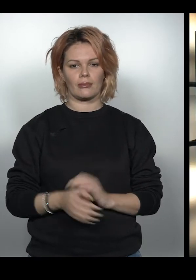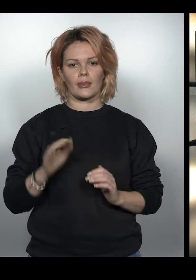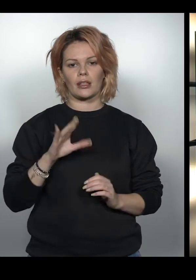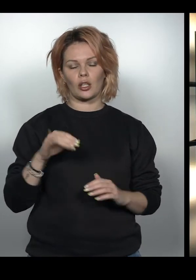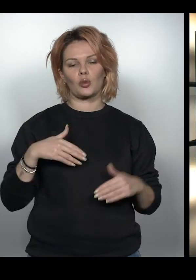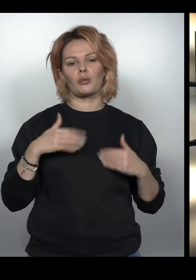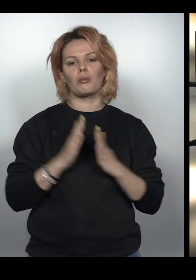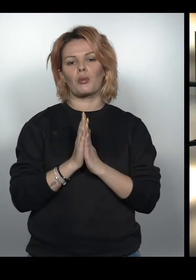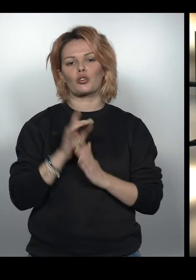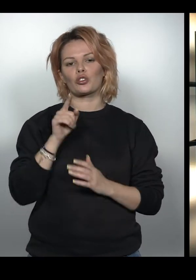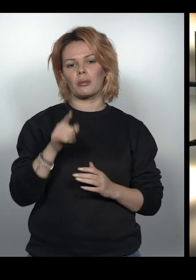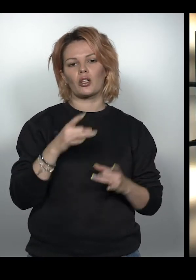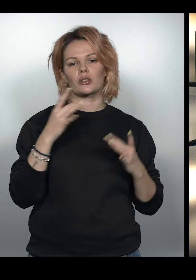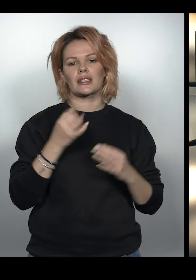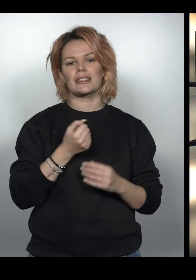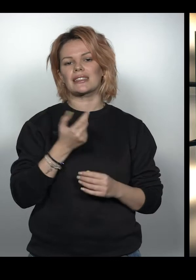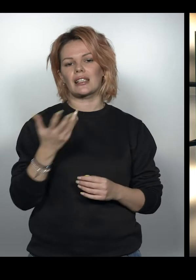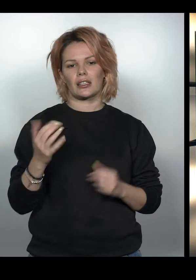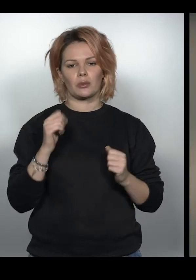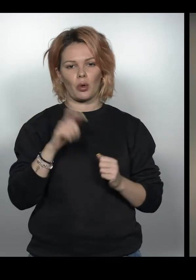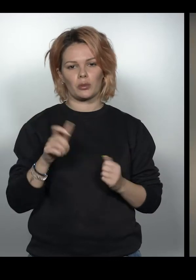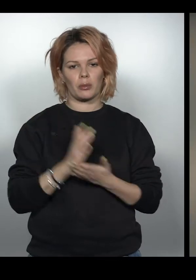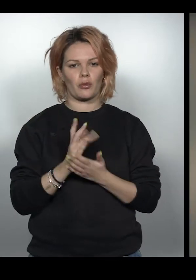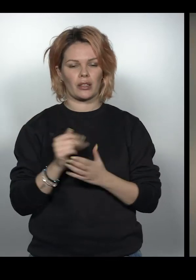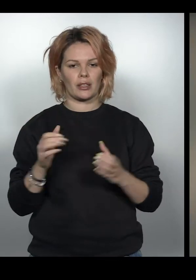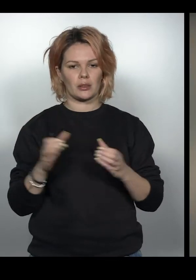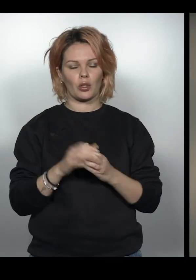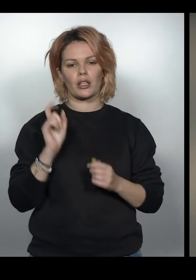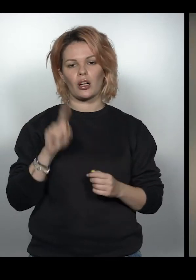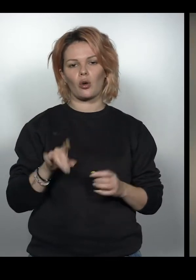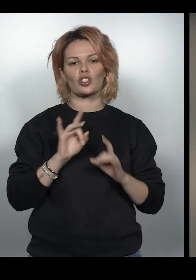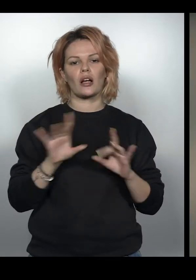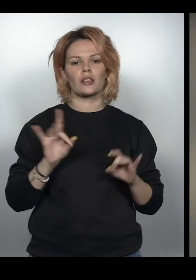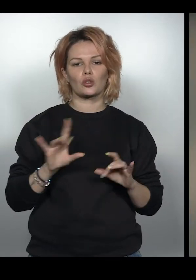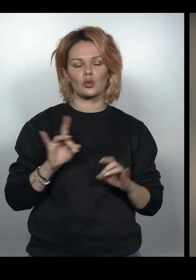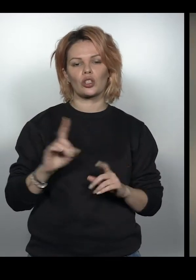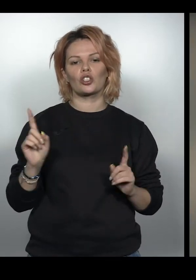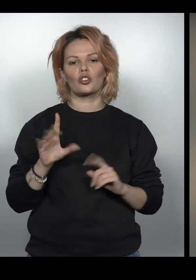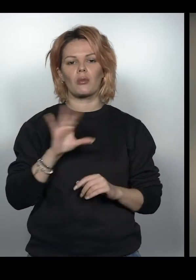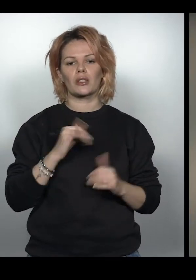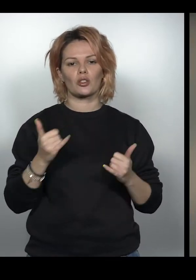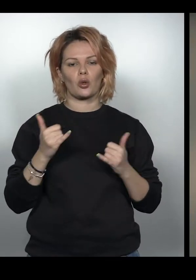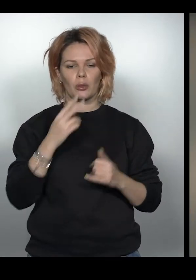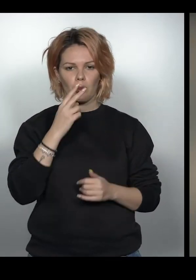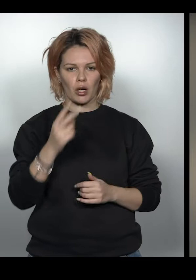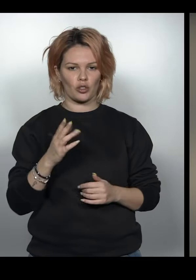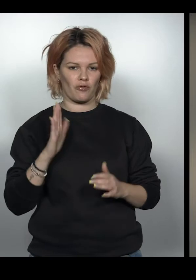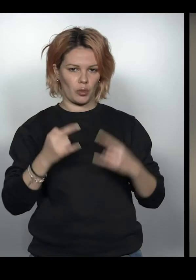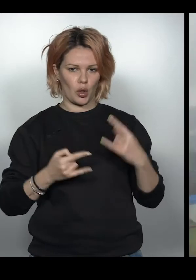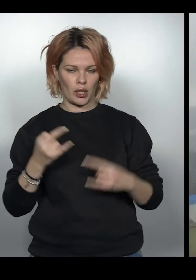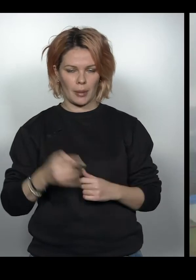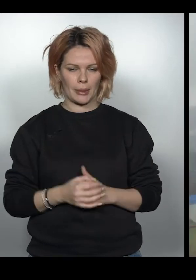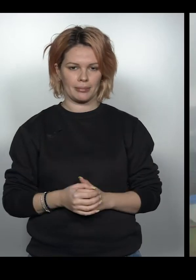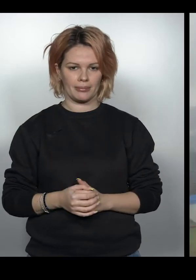Таню, попрошу тебе розказати, скільки спортсменів зараз перебувають на зборах, а також анонсуй, будь ласка, що ми сьогодні побачимо у